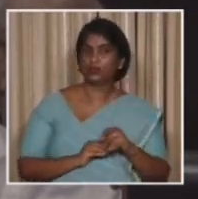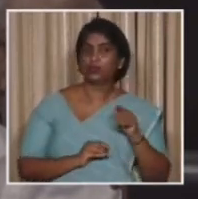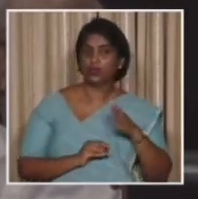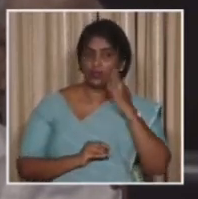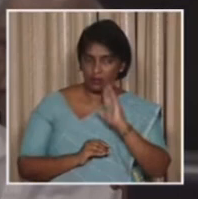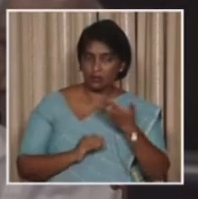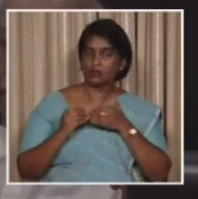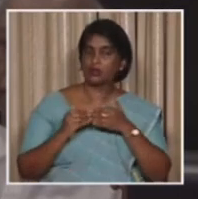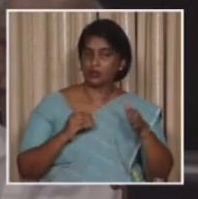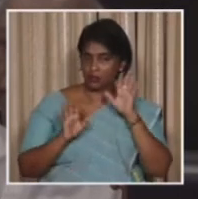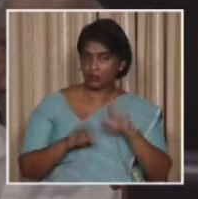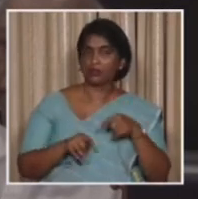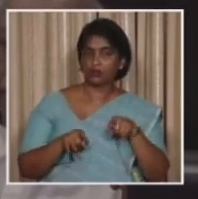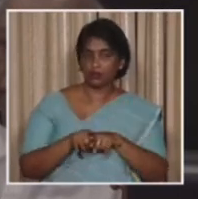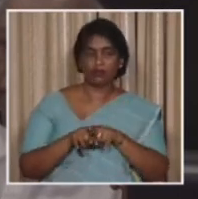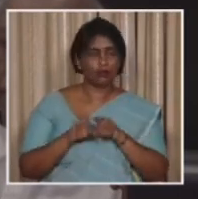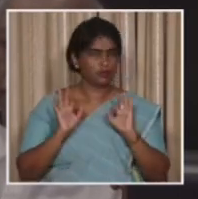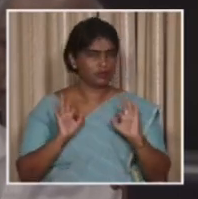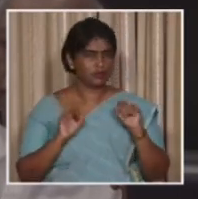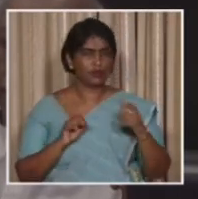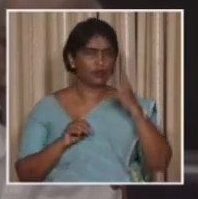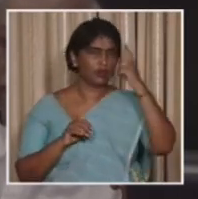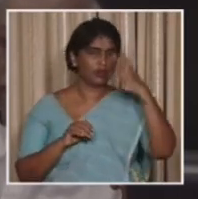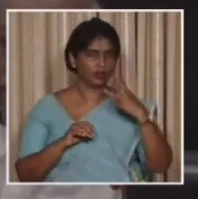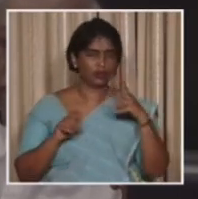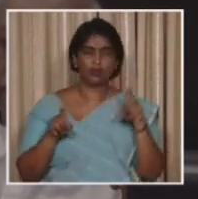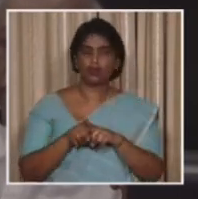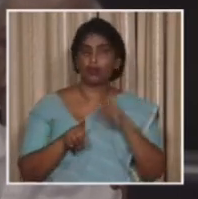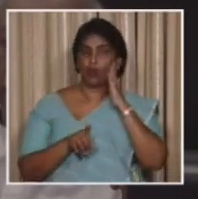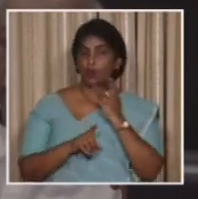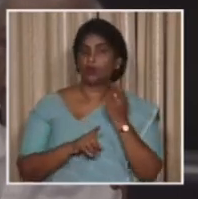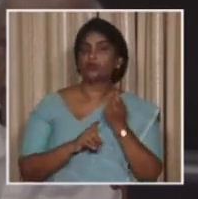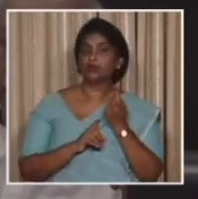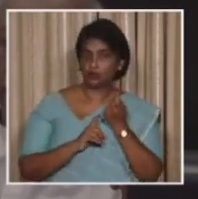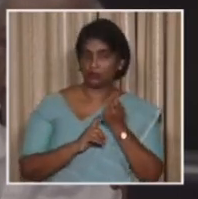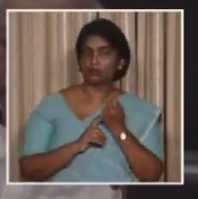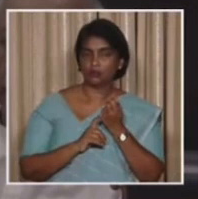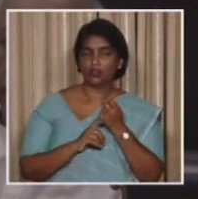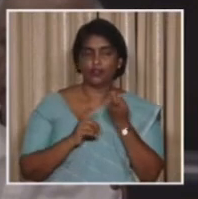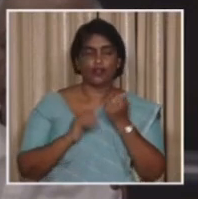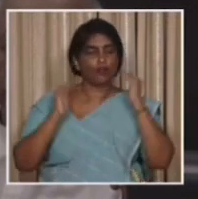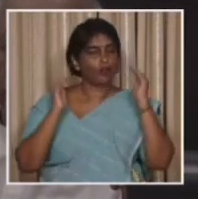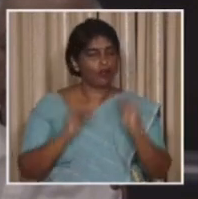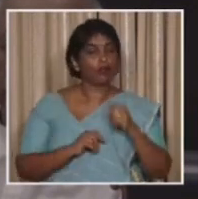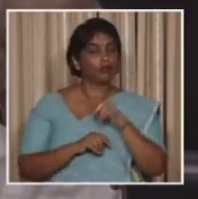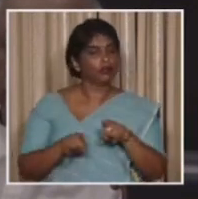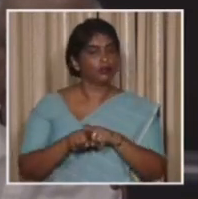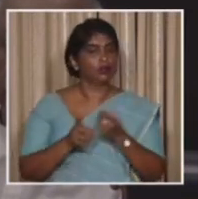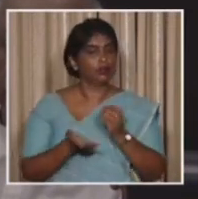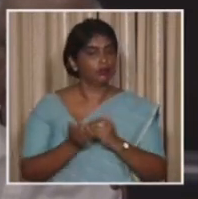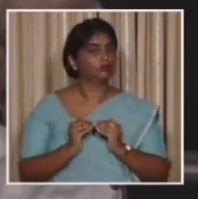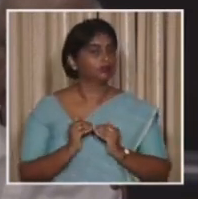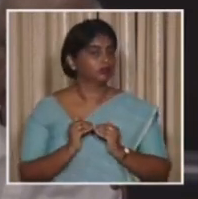සාමාන්‍ය තත්ත්වයේ යටතේ පැවති මට්ටමින් 3/1 මට්ටමක විදේශ විනිමය ප්‍රේෂණය අඩු වුණා. එයද යලි